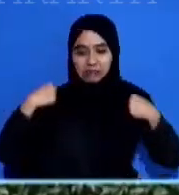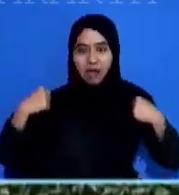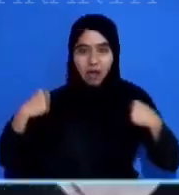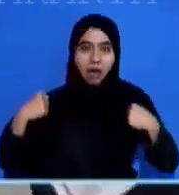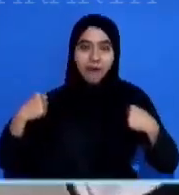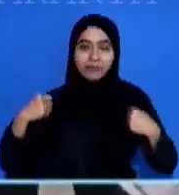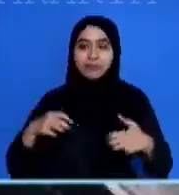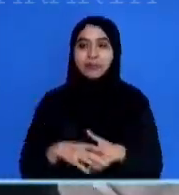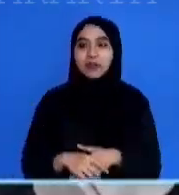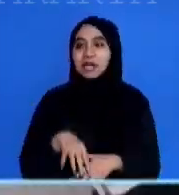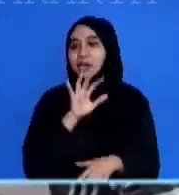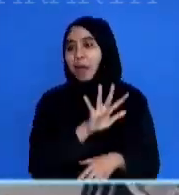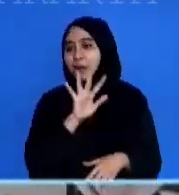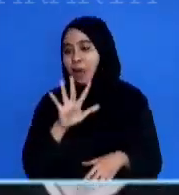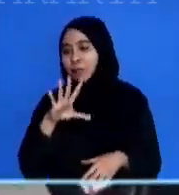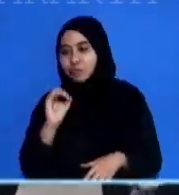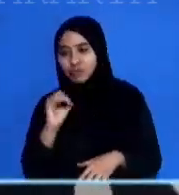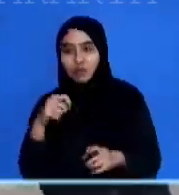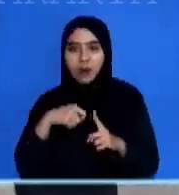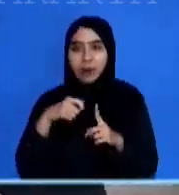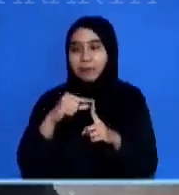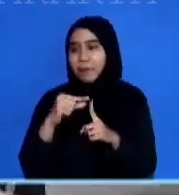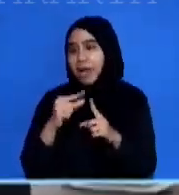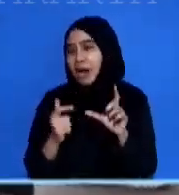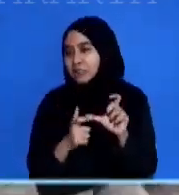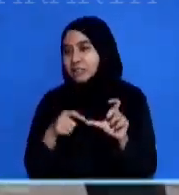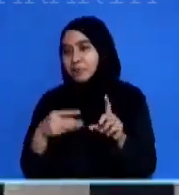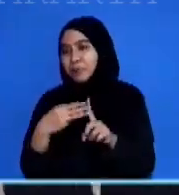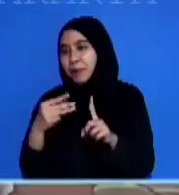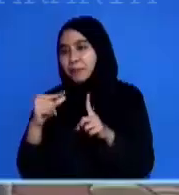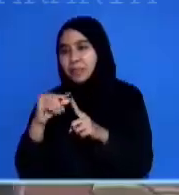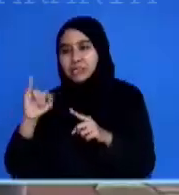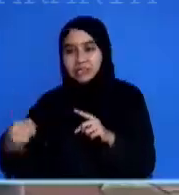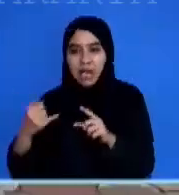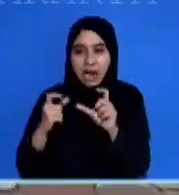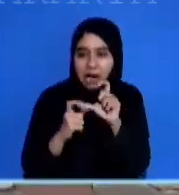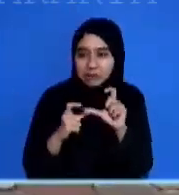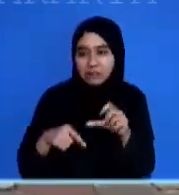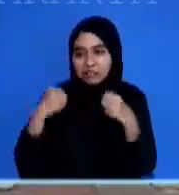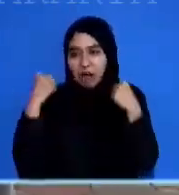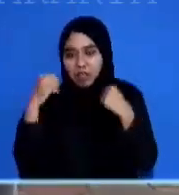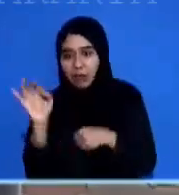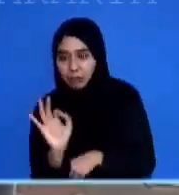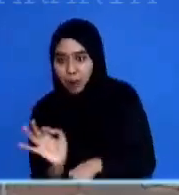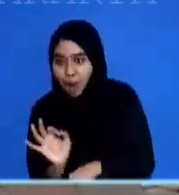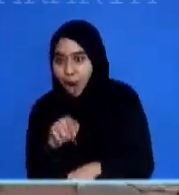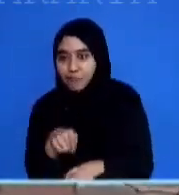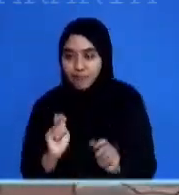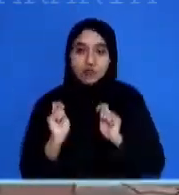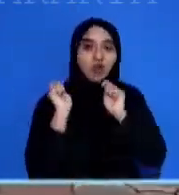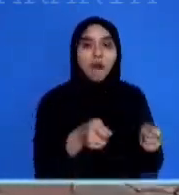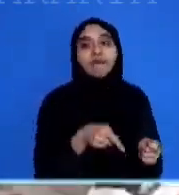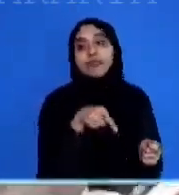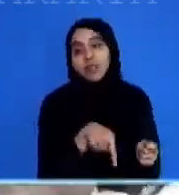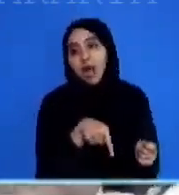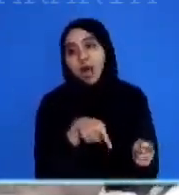Selain itu, 550 anggota KPPS yang belum memiliki BPJS Kesehatan telah diajukan untuk didaftarkan. Pemkot Yogyakarta